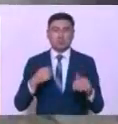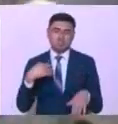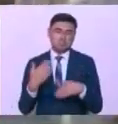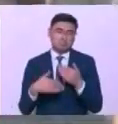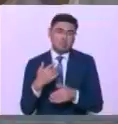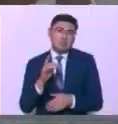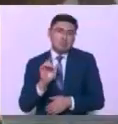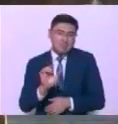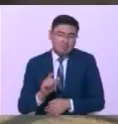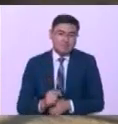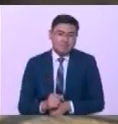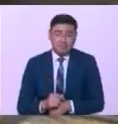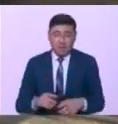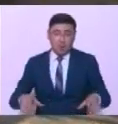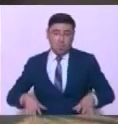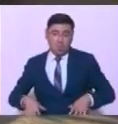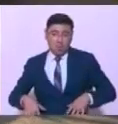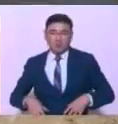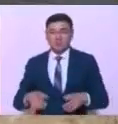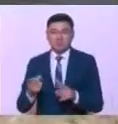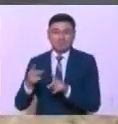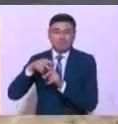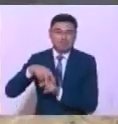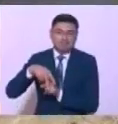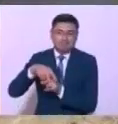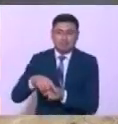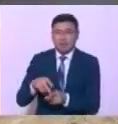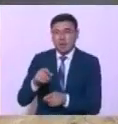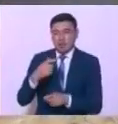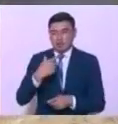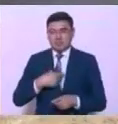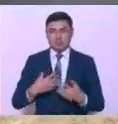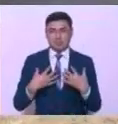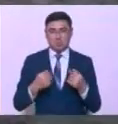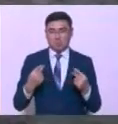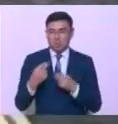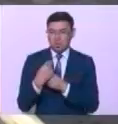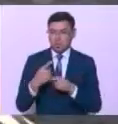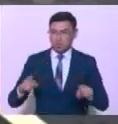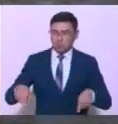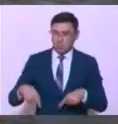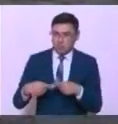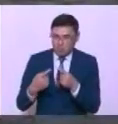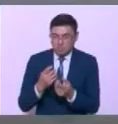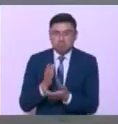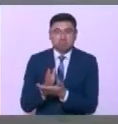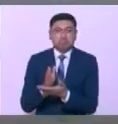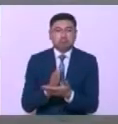ипо терапию очень высок сейчас паралимпийцы вынуждено тренируются во дворе дома одного из жителей жена